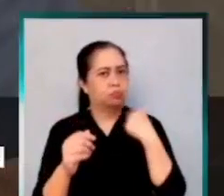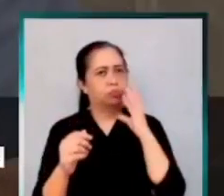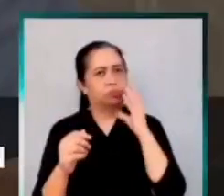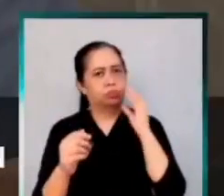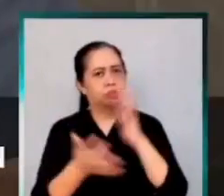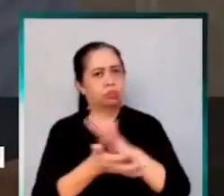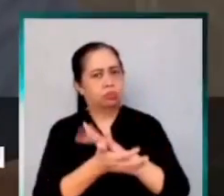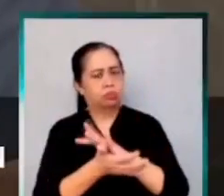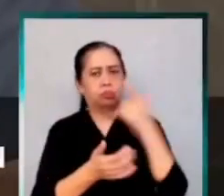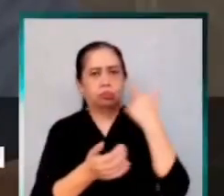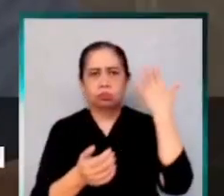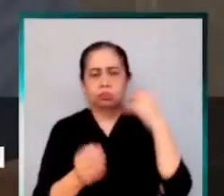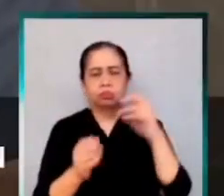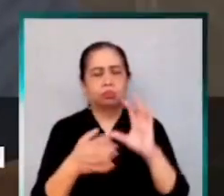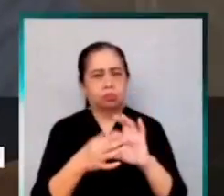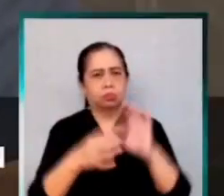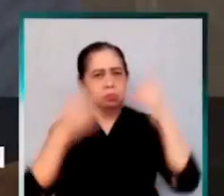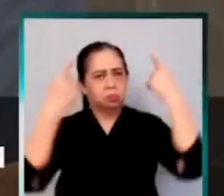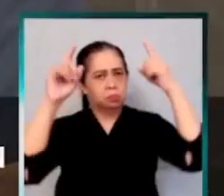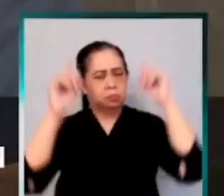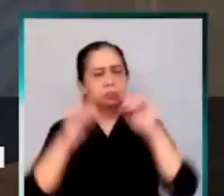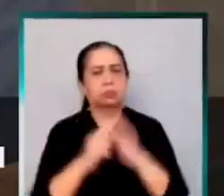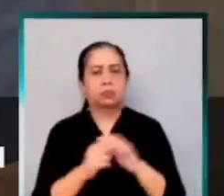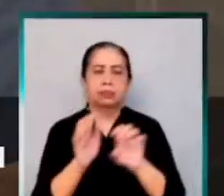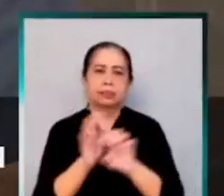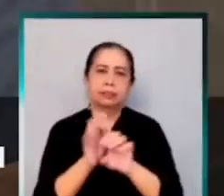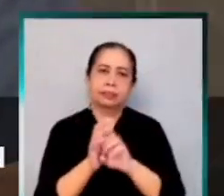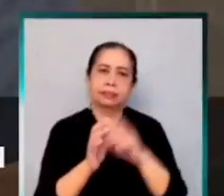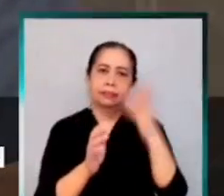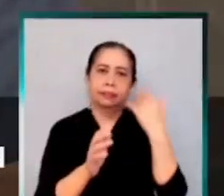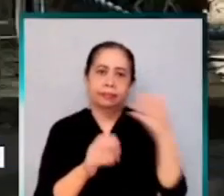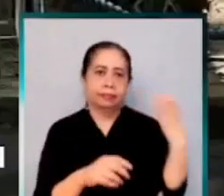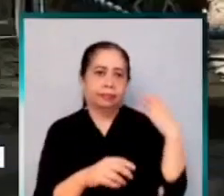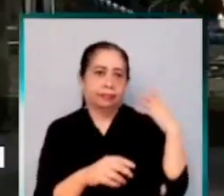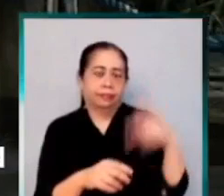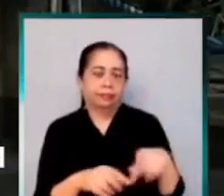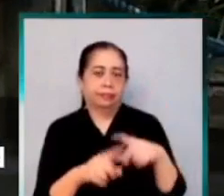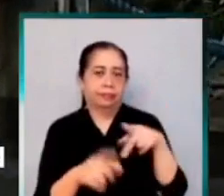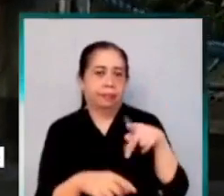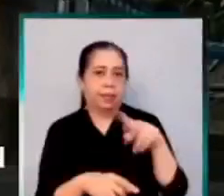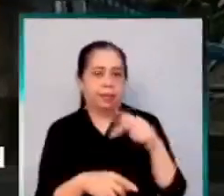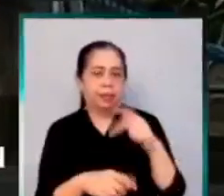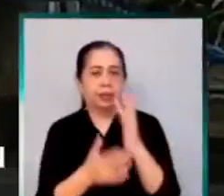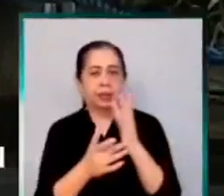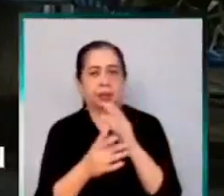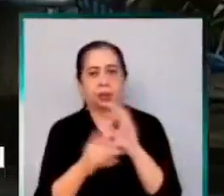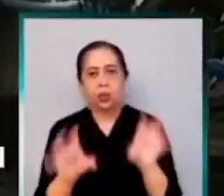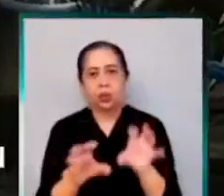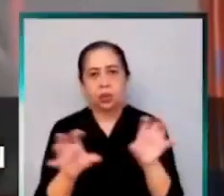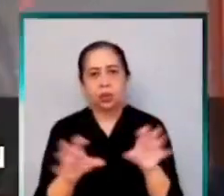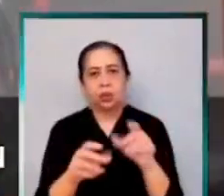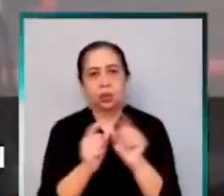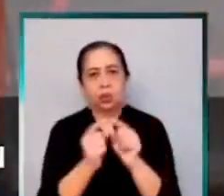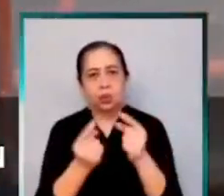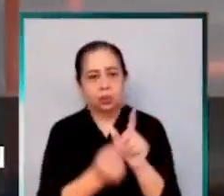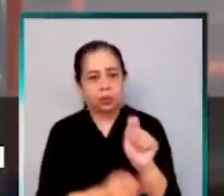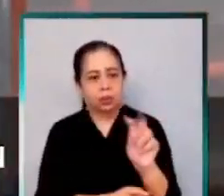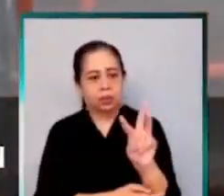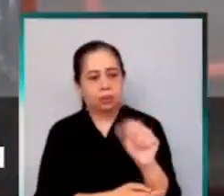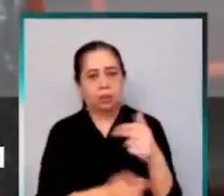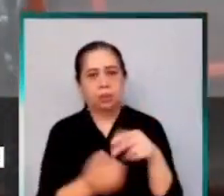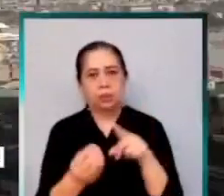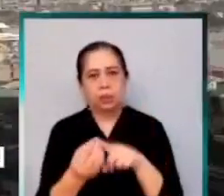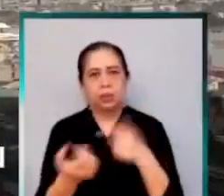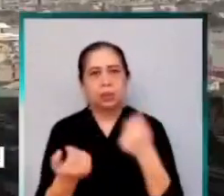COVID-19-related accomplishments niya, gaya noong naging chairman siya ng PNP Technical Working Group na nagsimula ng anti-COVID